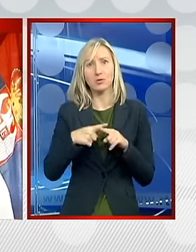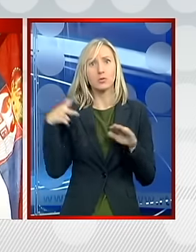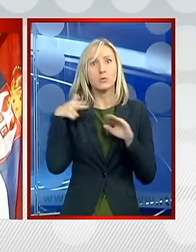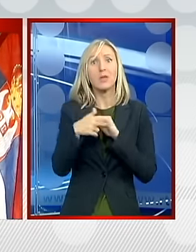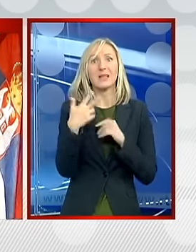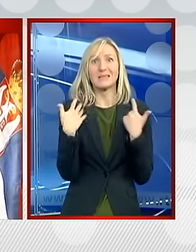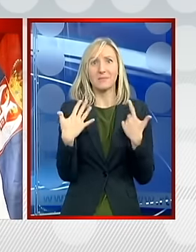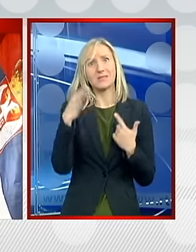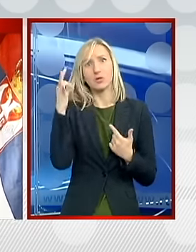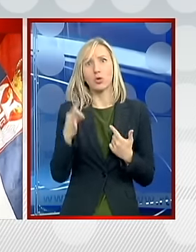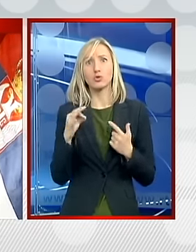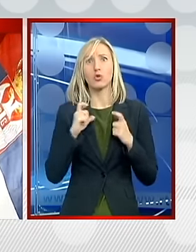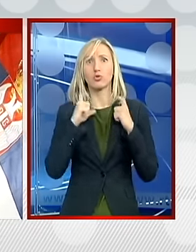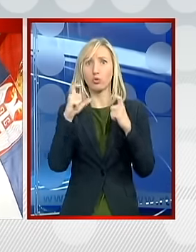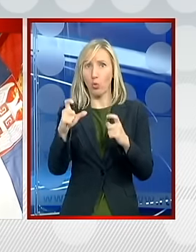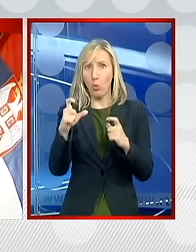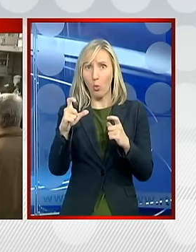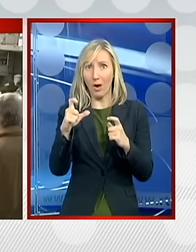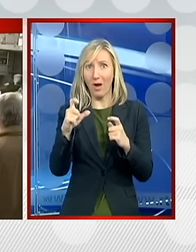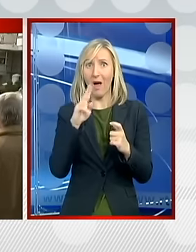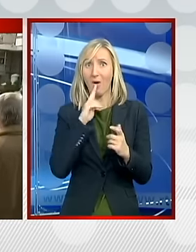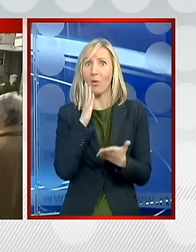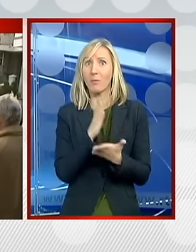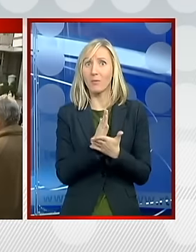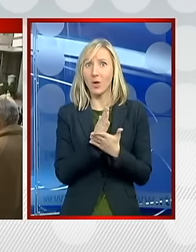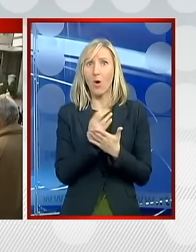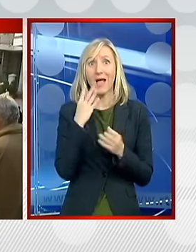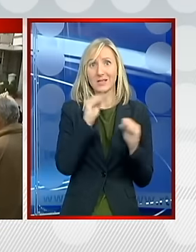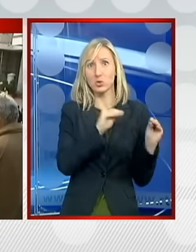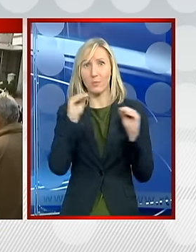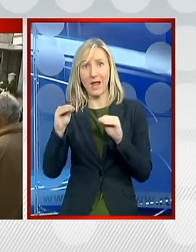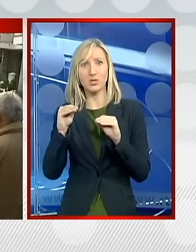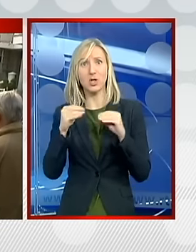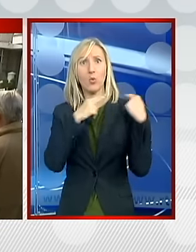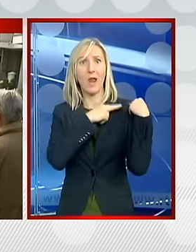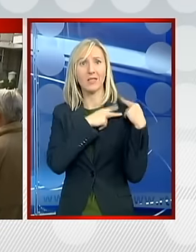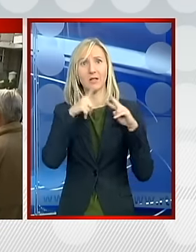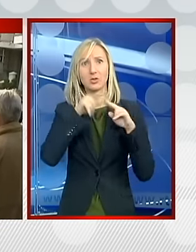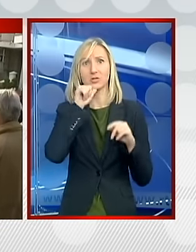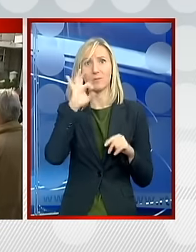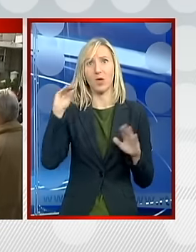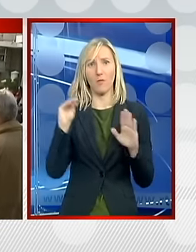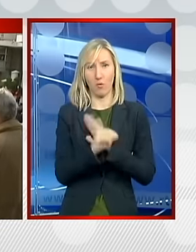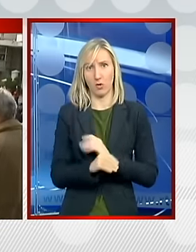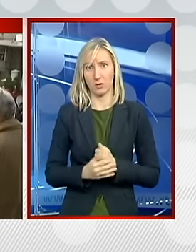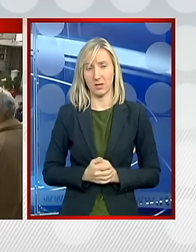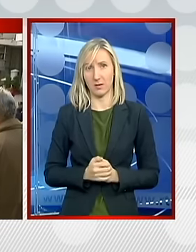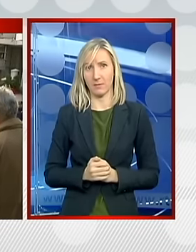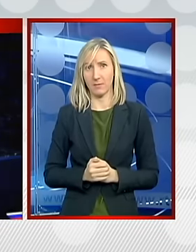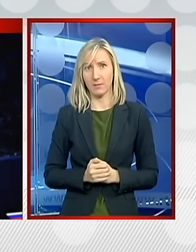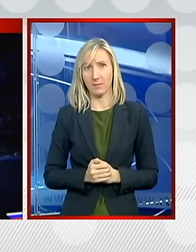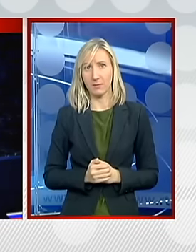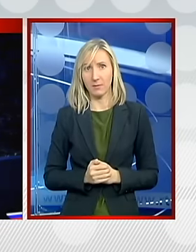oko 70% duga nastalog od kada su prešli u nadležnost PIO fonda.